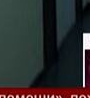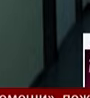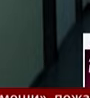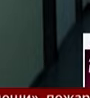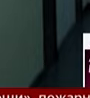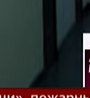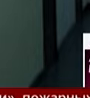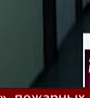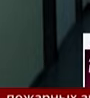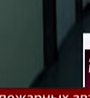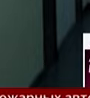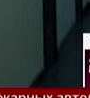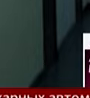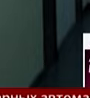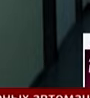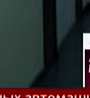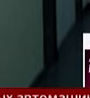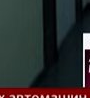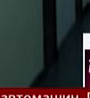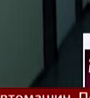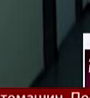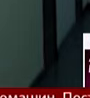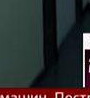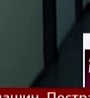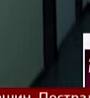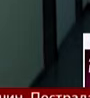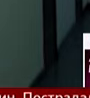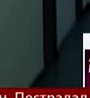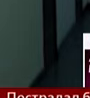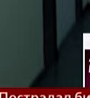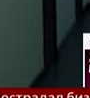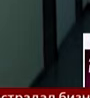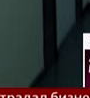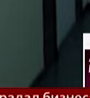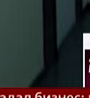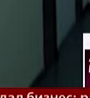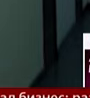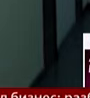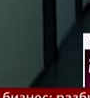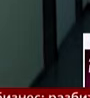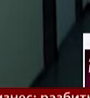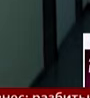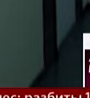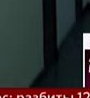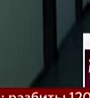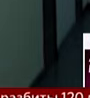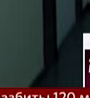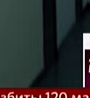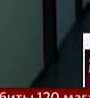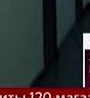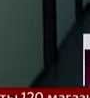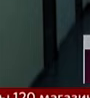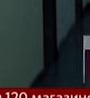арқылы шешілетін, стол басында тілдесу арқылы шешілетін сіздер жақсы білесіздер. Сондықтан сіздерді баршаңызды арандатушылыққа